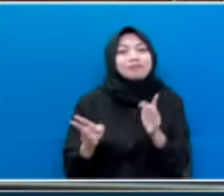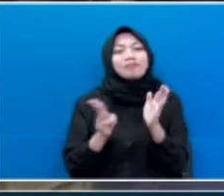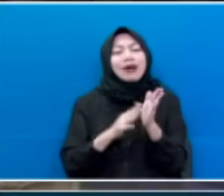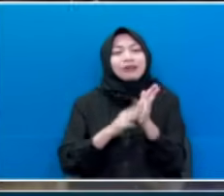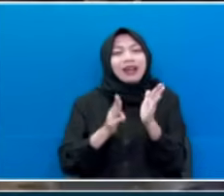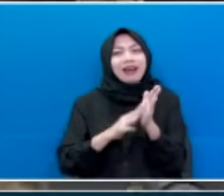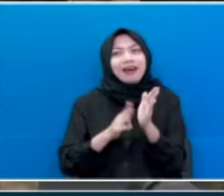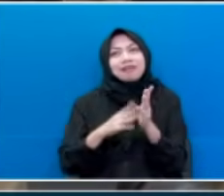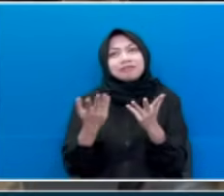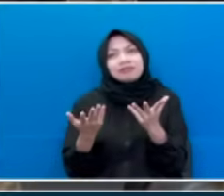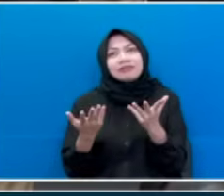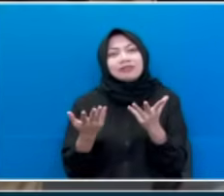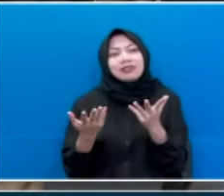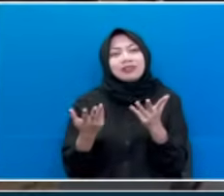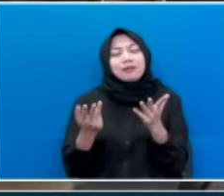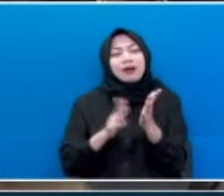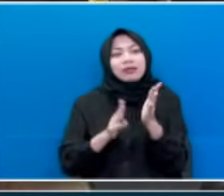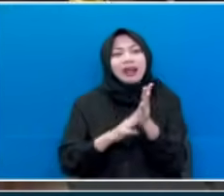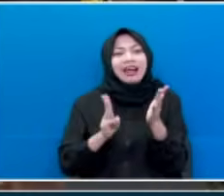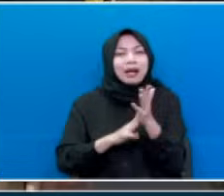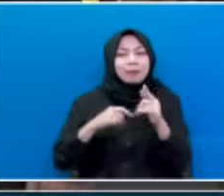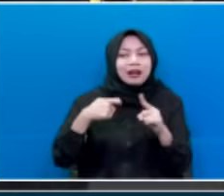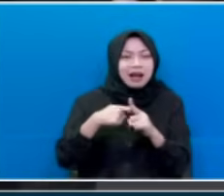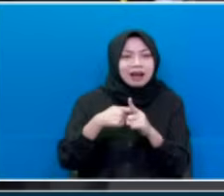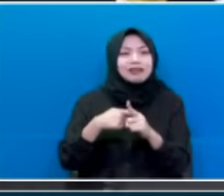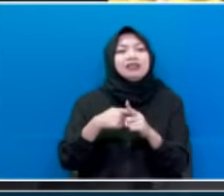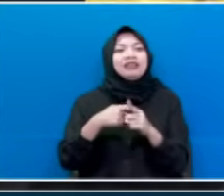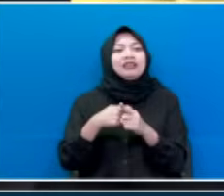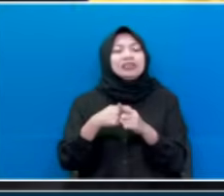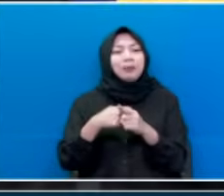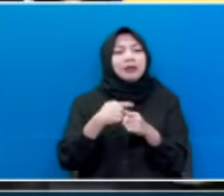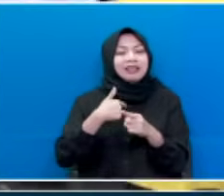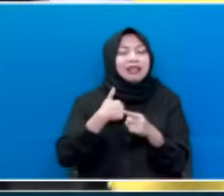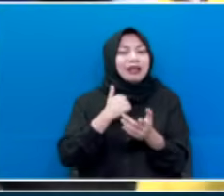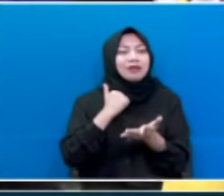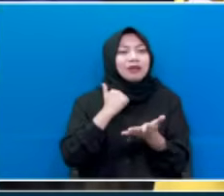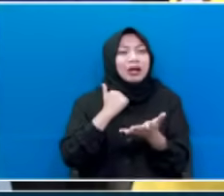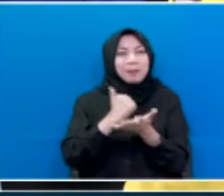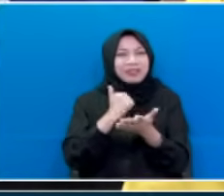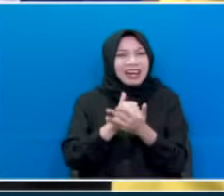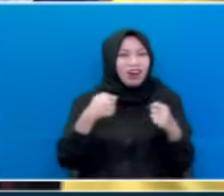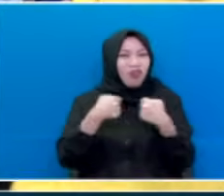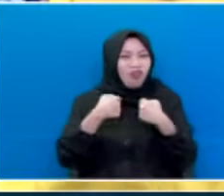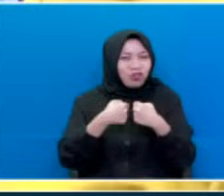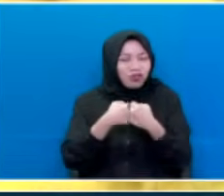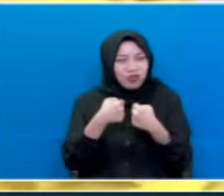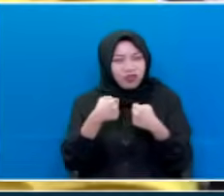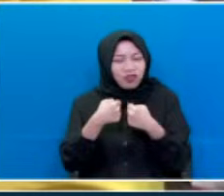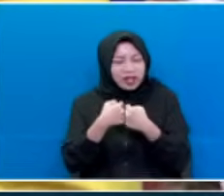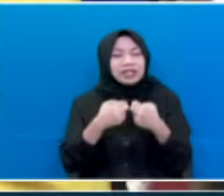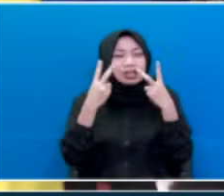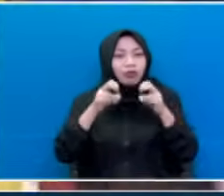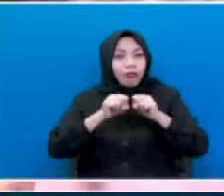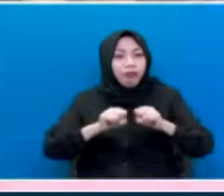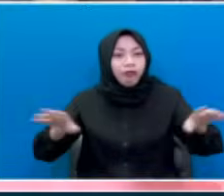jadi lebih mudah dicerna lebih enak ditonton bagi anak-anak muda di tiktok gitu kan yang bisa dimanfaatkan